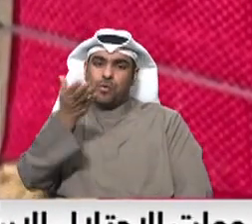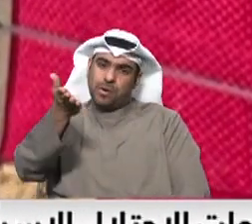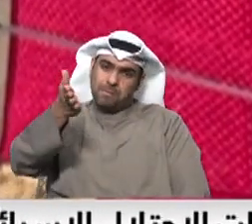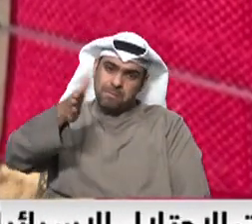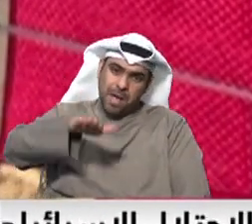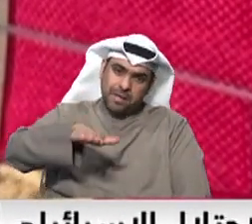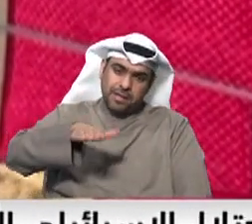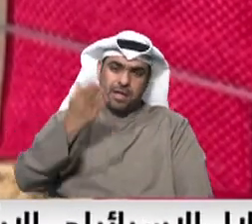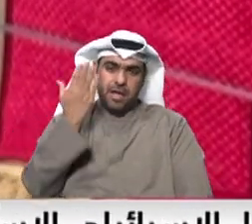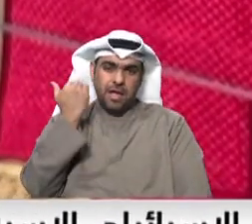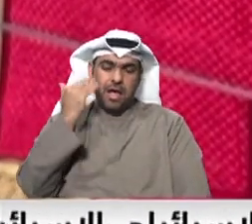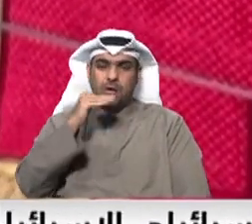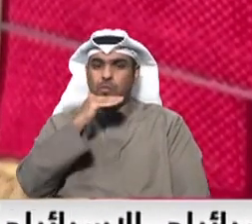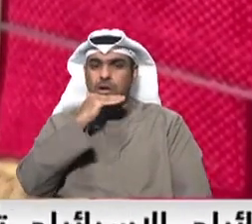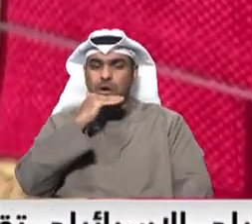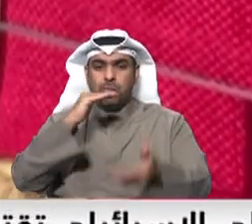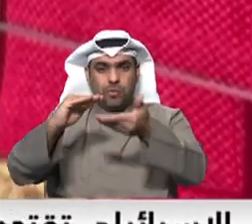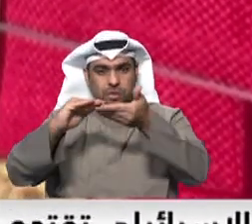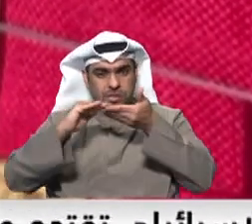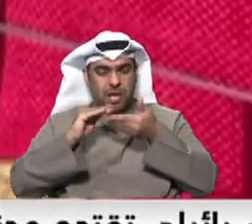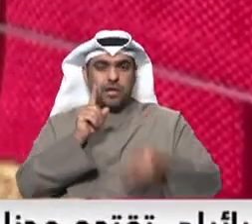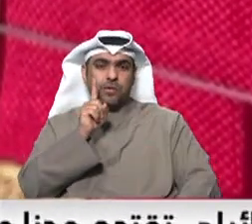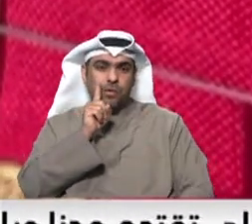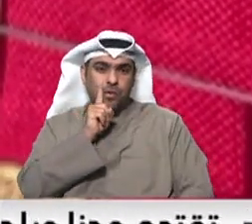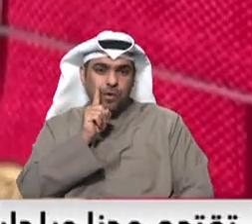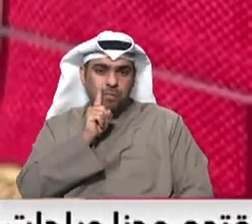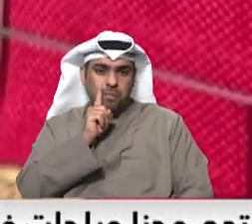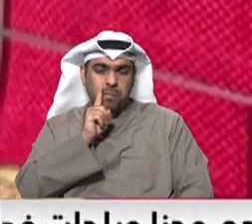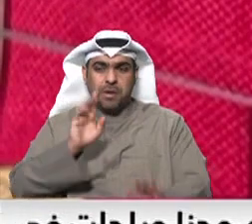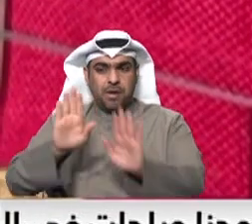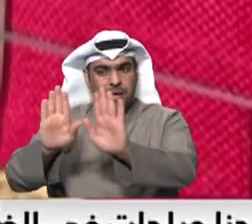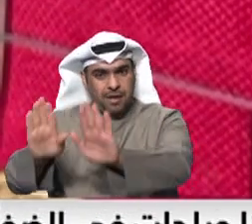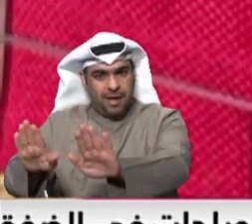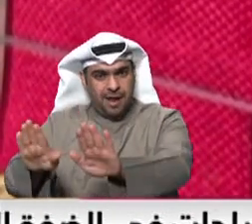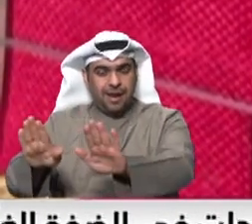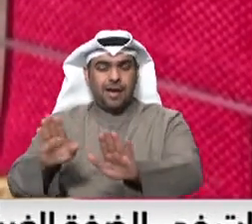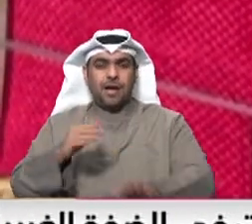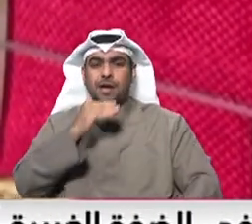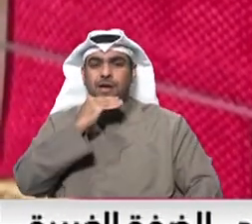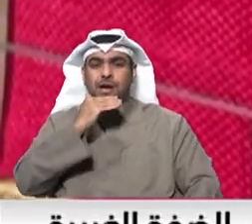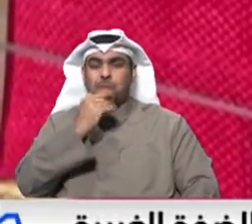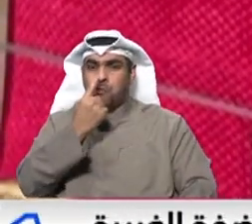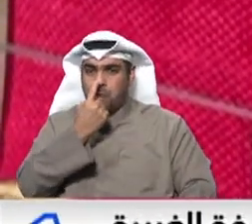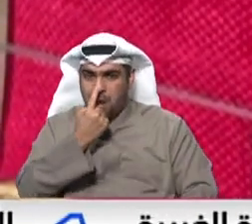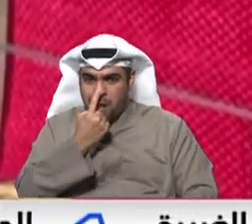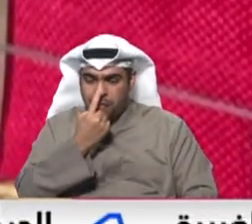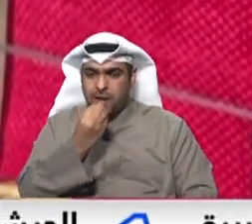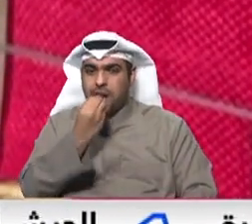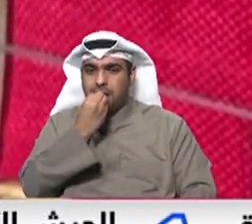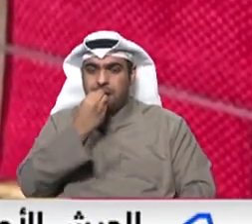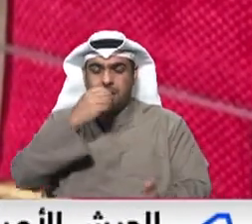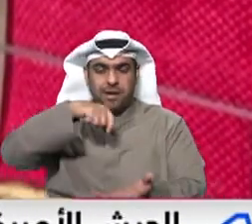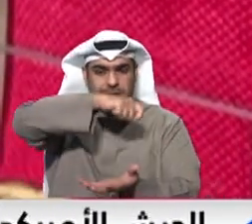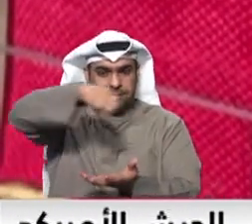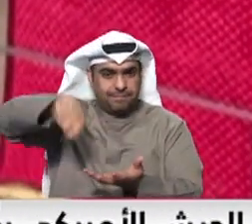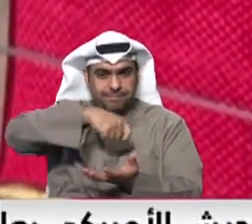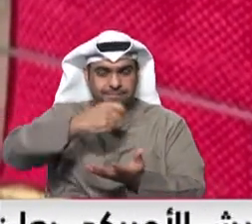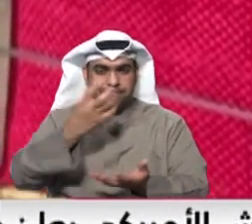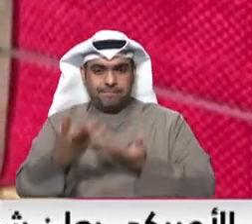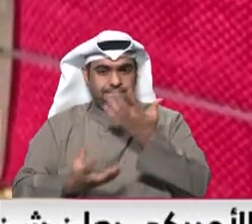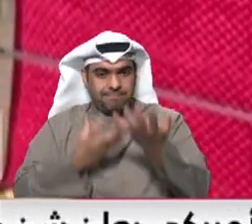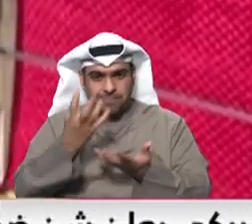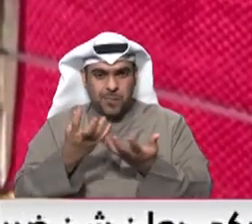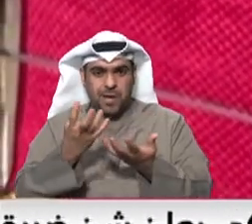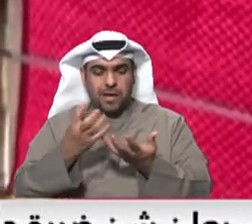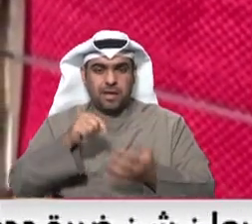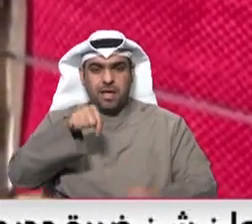أمي في مثلا يساعدها يريحها شوية في الطبيخ، يساعدنا في الدراسة. الحين هو